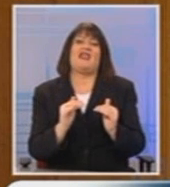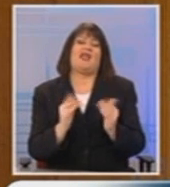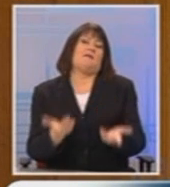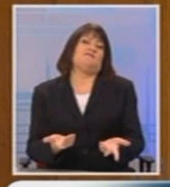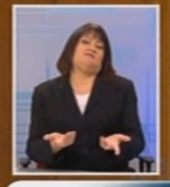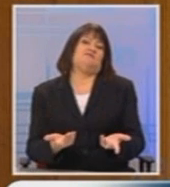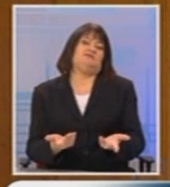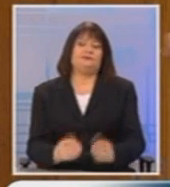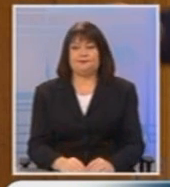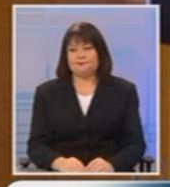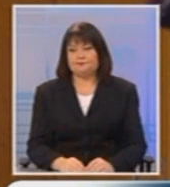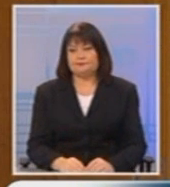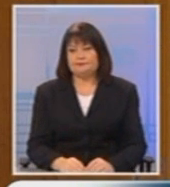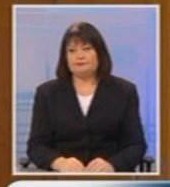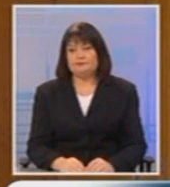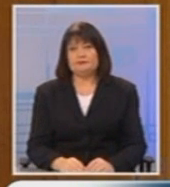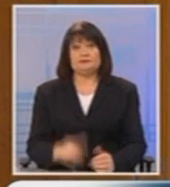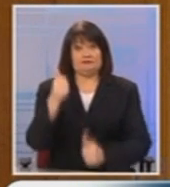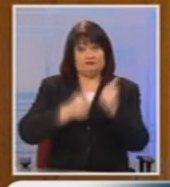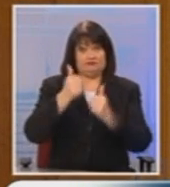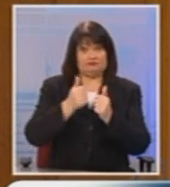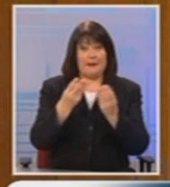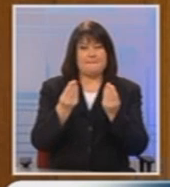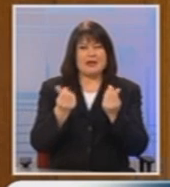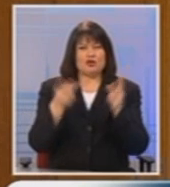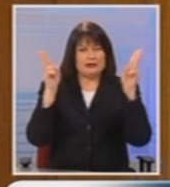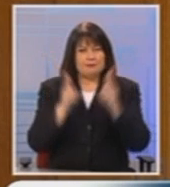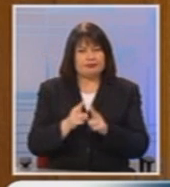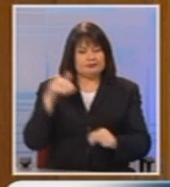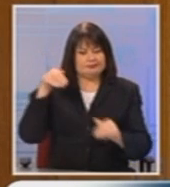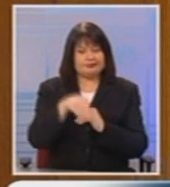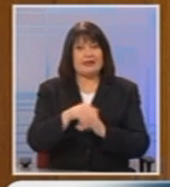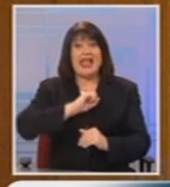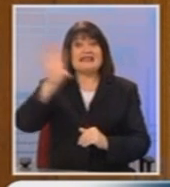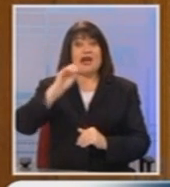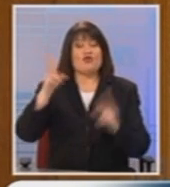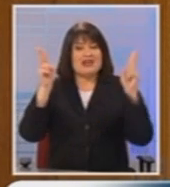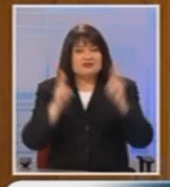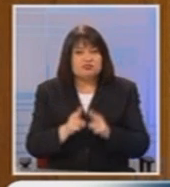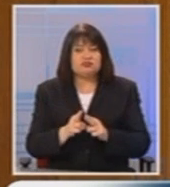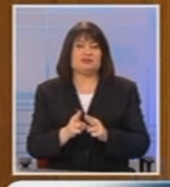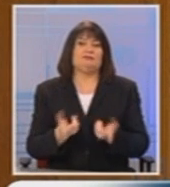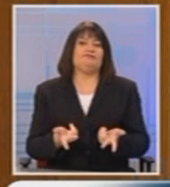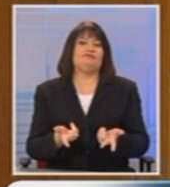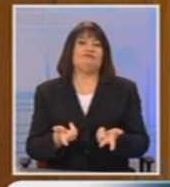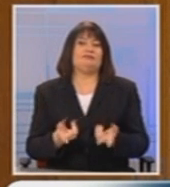κλπ. Είχαμε μια υποχώρηση του ανταγωνισμού της ποιότητας, των εξαγωγών της ανταγωνιστικής